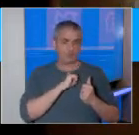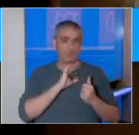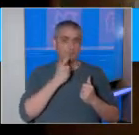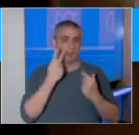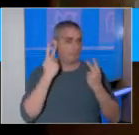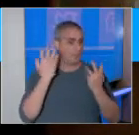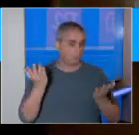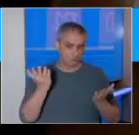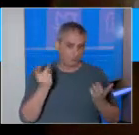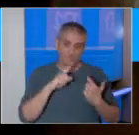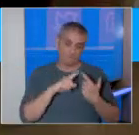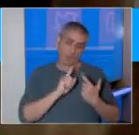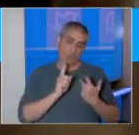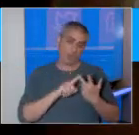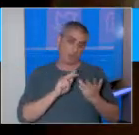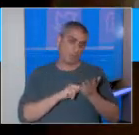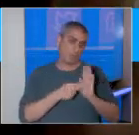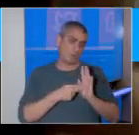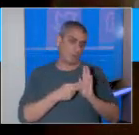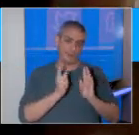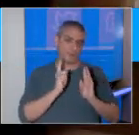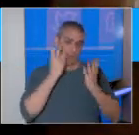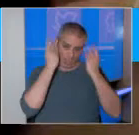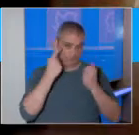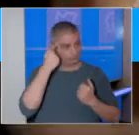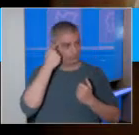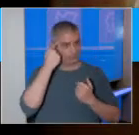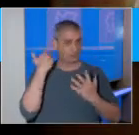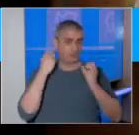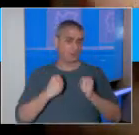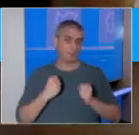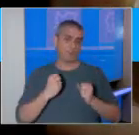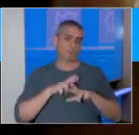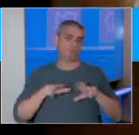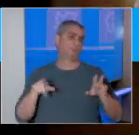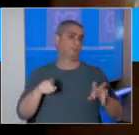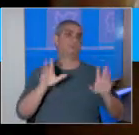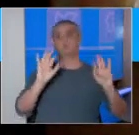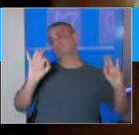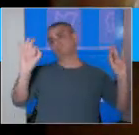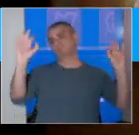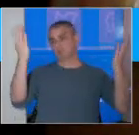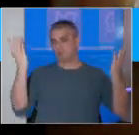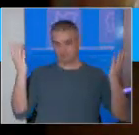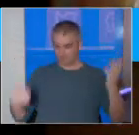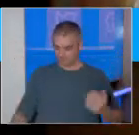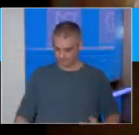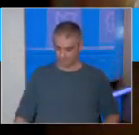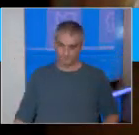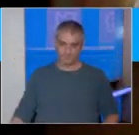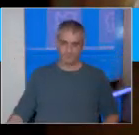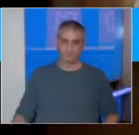הן חושבות, וגם לא את הפוליטיקאים הלא חרדים שחשבו, שהיו בטוחים שהמצב הזה בסדר. אז